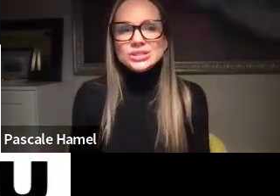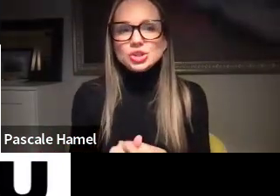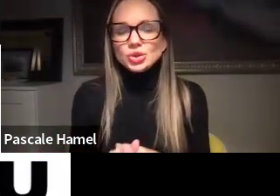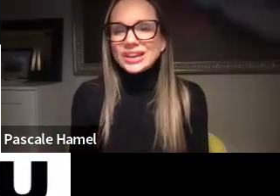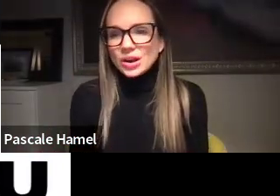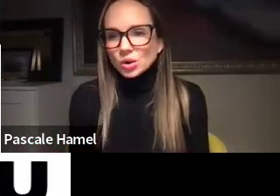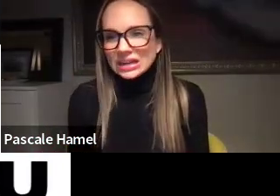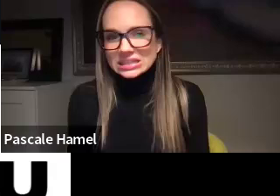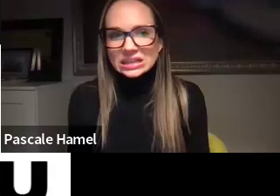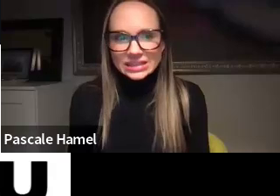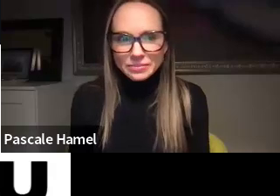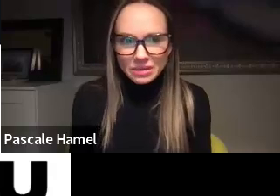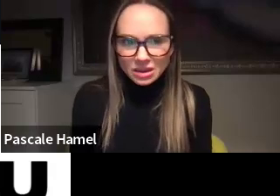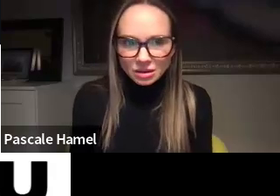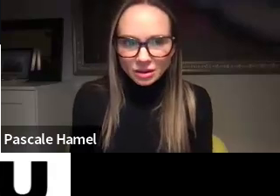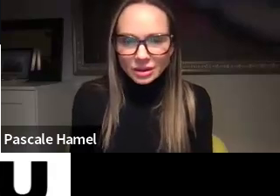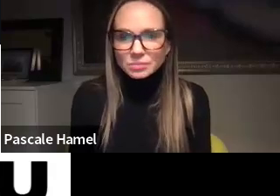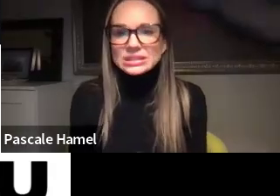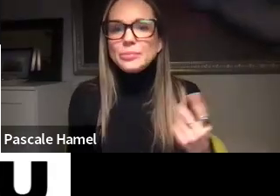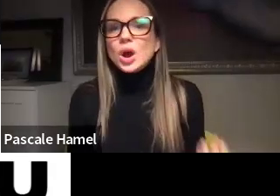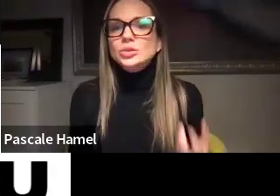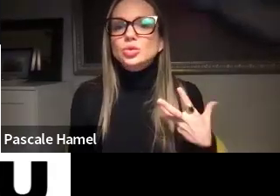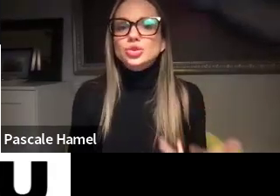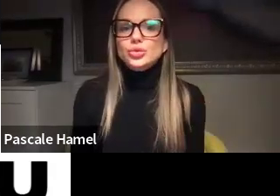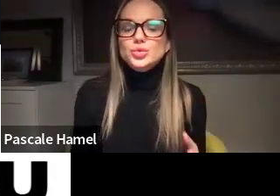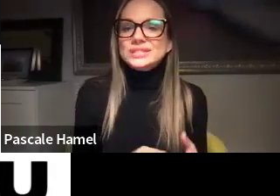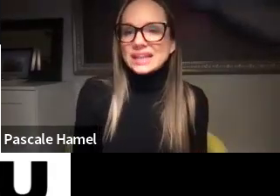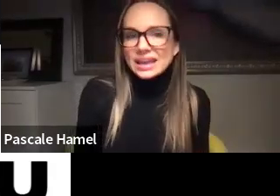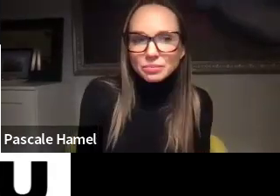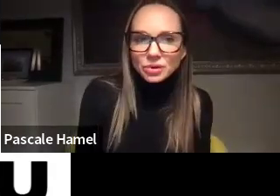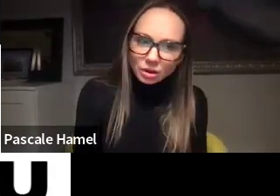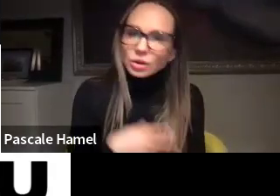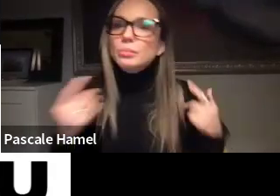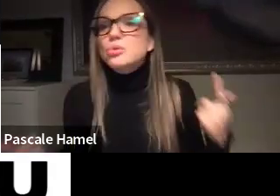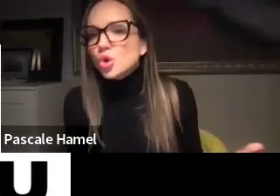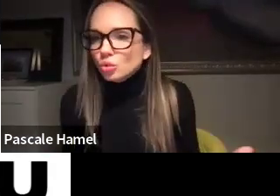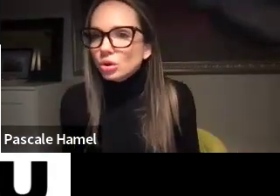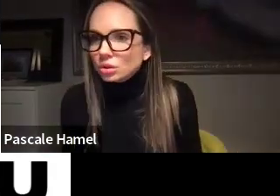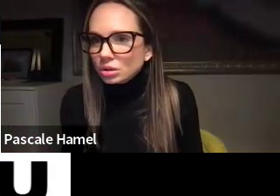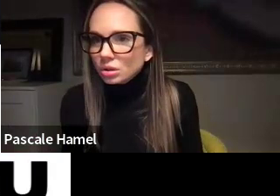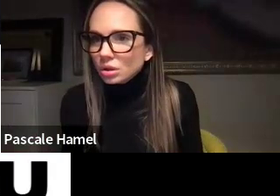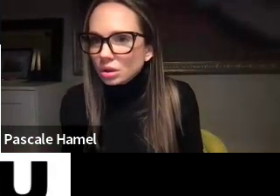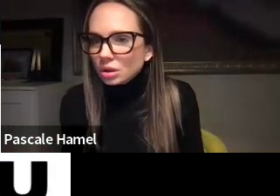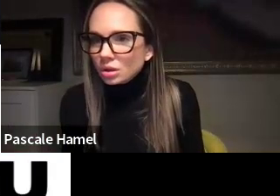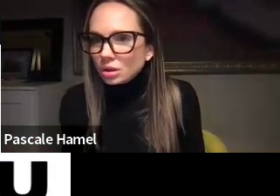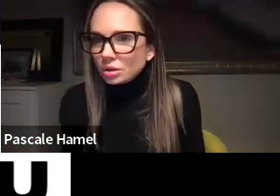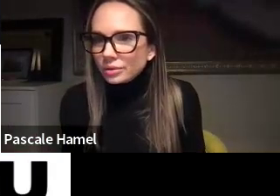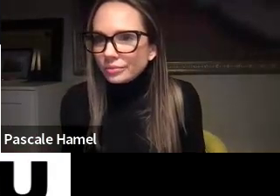C'est quelque chose qui dure très longtemps sans s'abîmer, puis ça peut rendre une tenue simple plus cool.